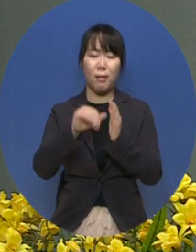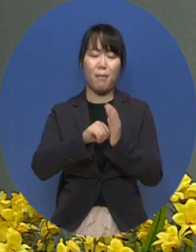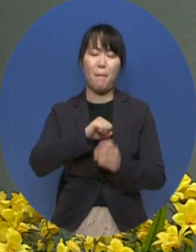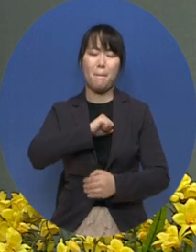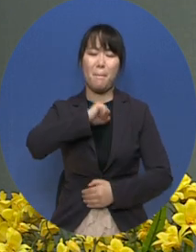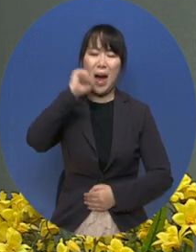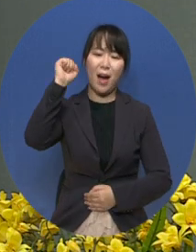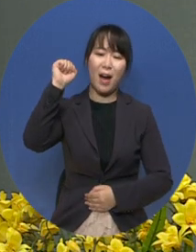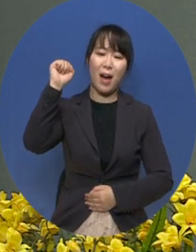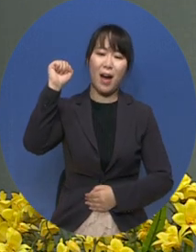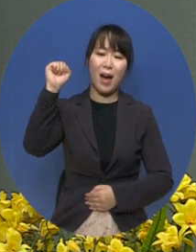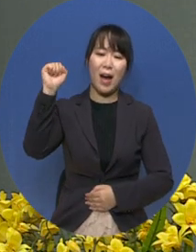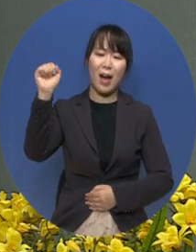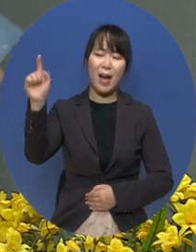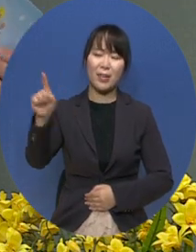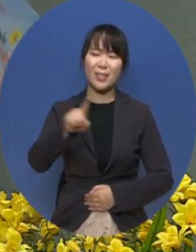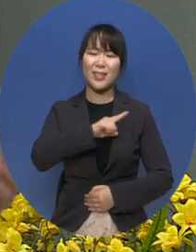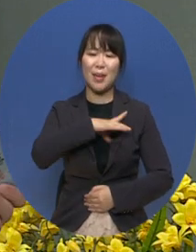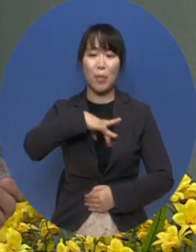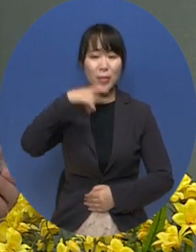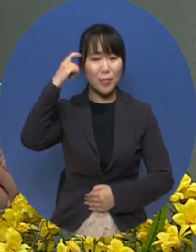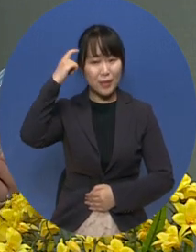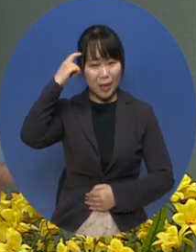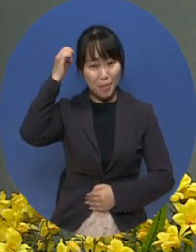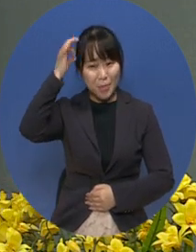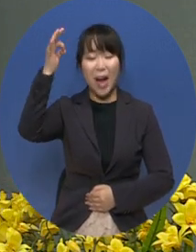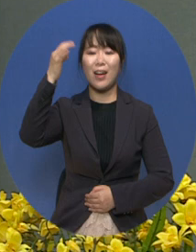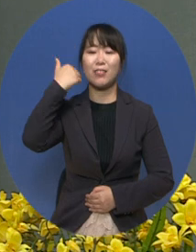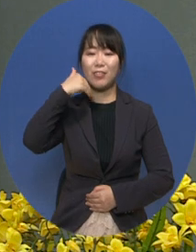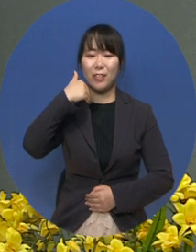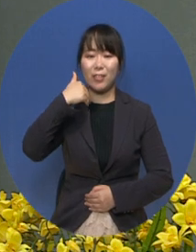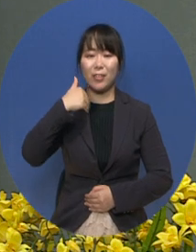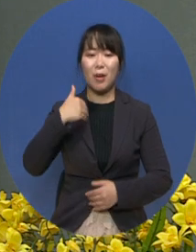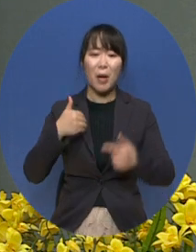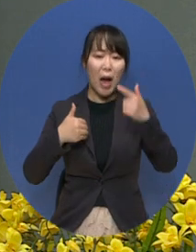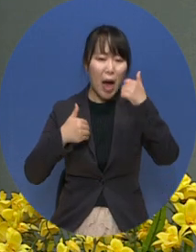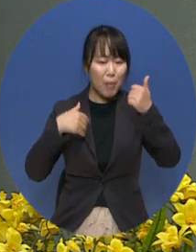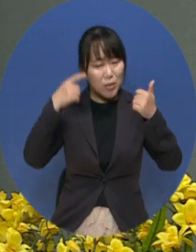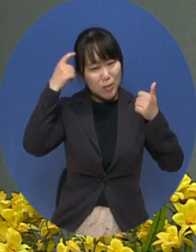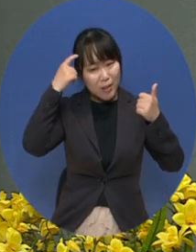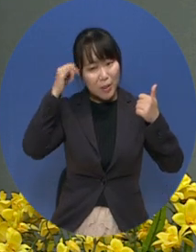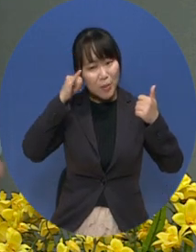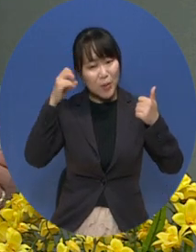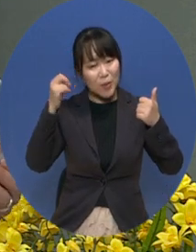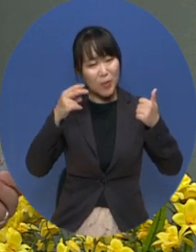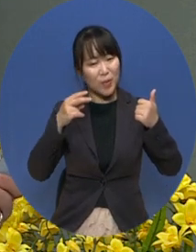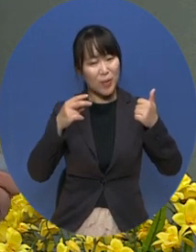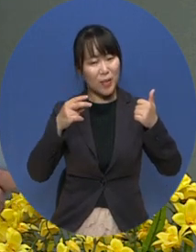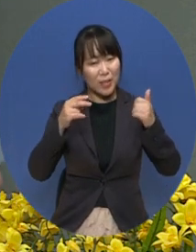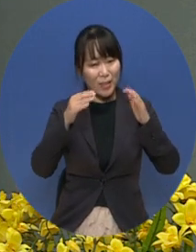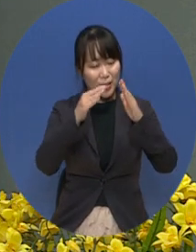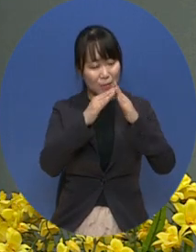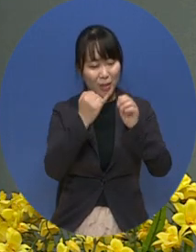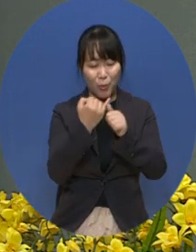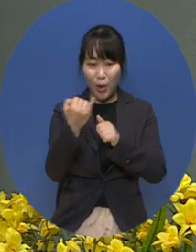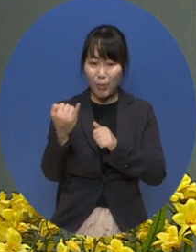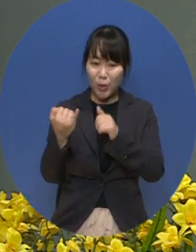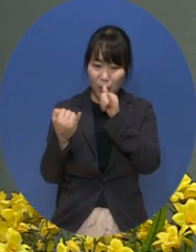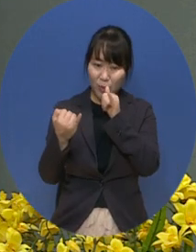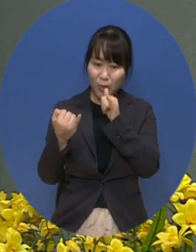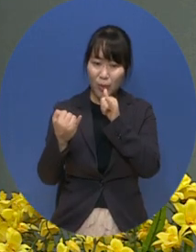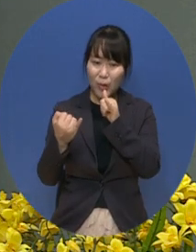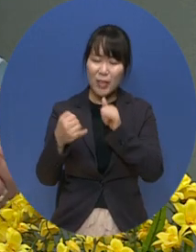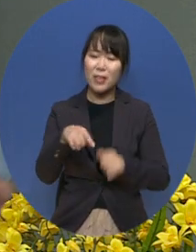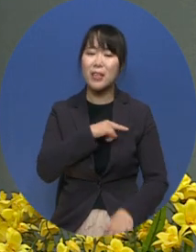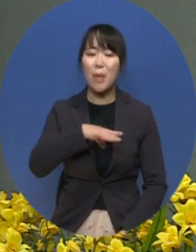딱 됐을 때 가장 먼저 떠올랐던 건 저는 아버님도 생각이 날 거고 뭐 그 집에 계시는 안 해도 생각 않았을 것